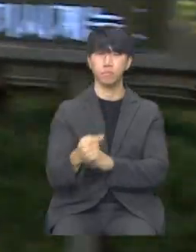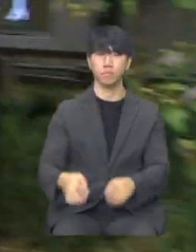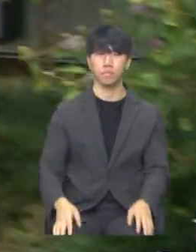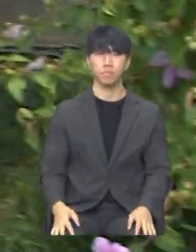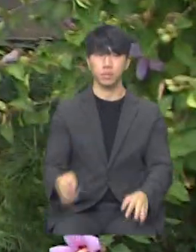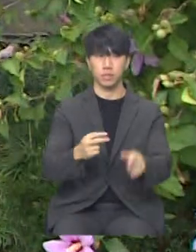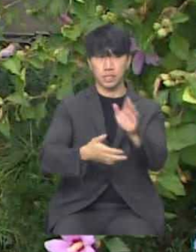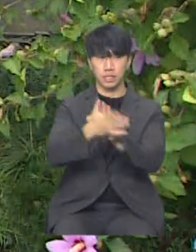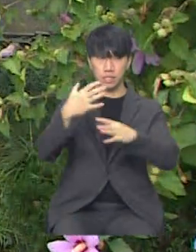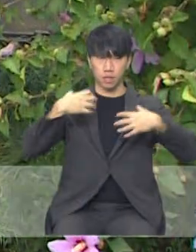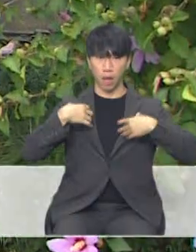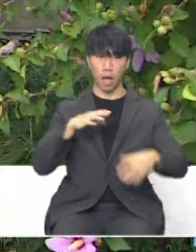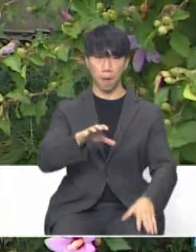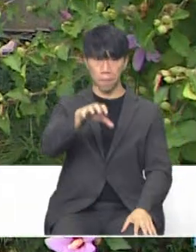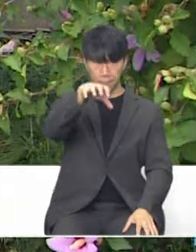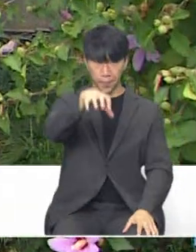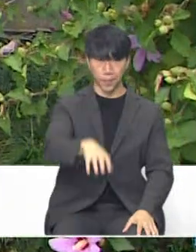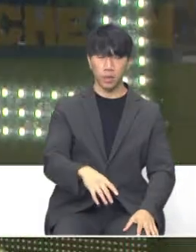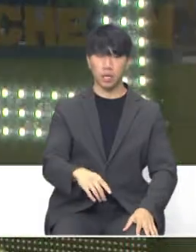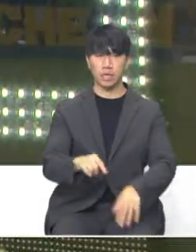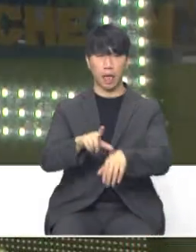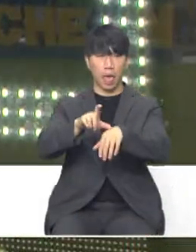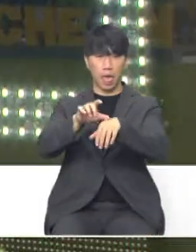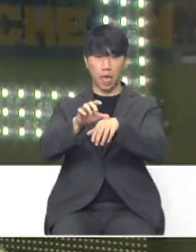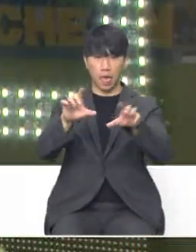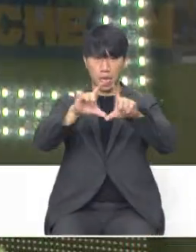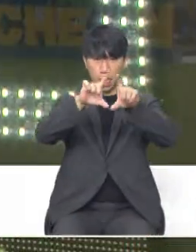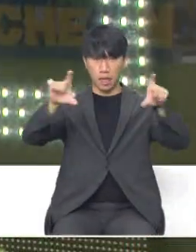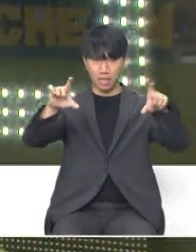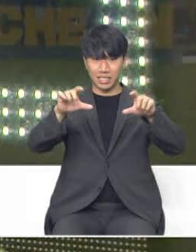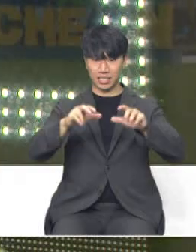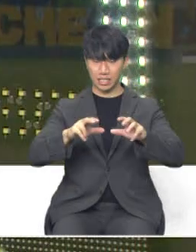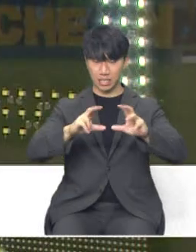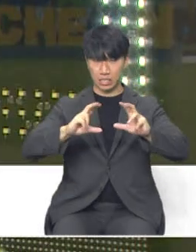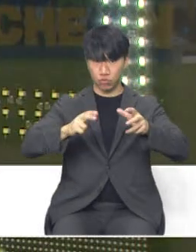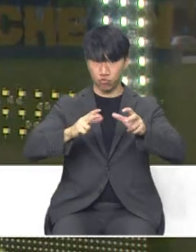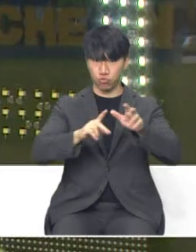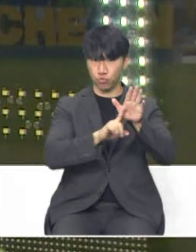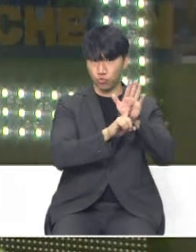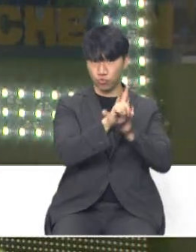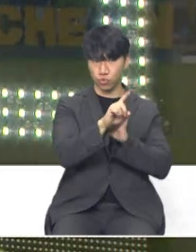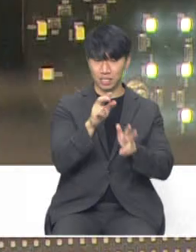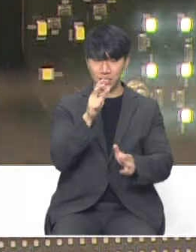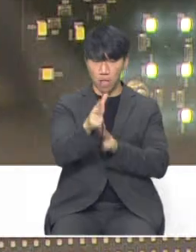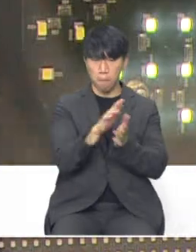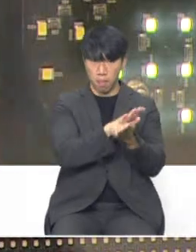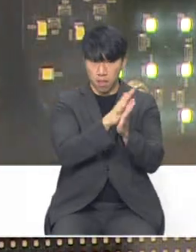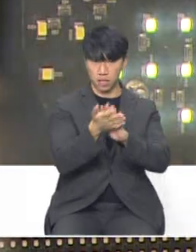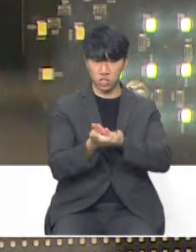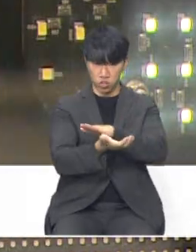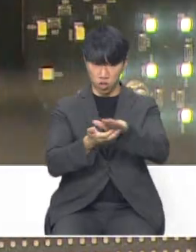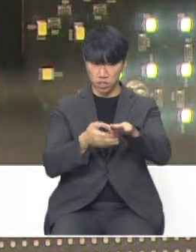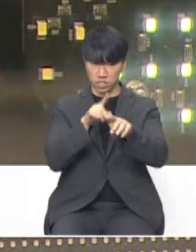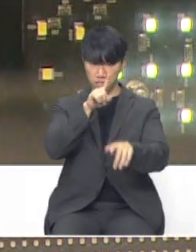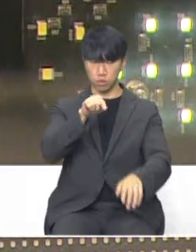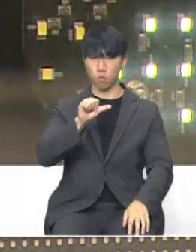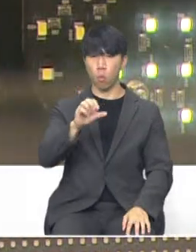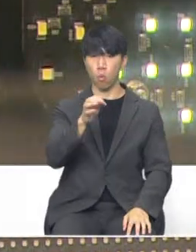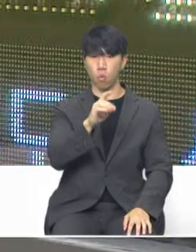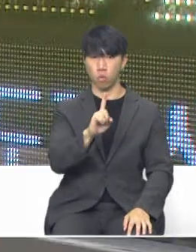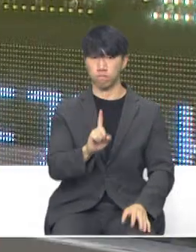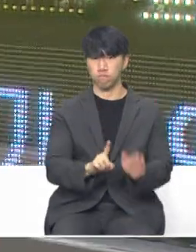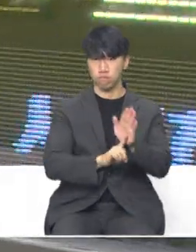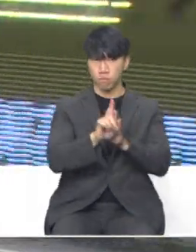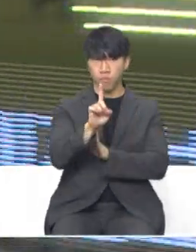인천시청 앞에 설치된 기후 위기 시계. 지구의 평균 온도가 산업화 이전보다 1.5도씨